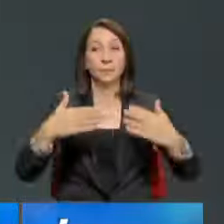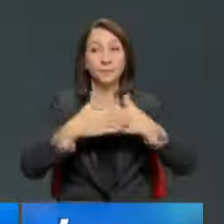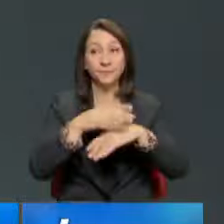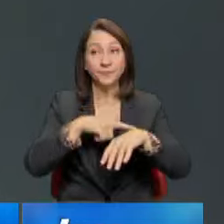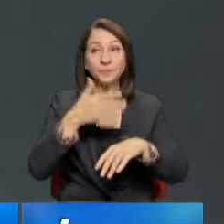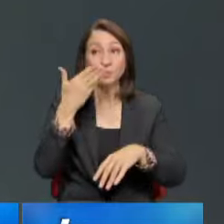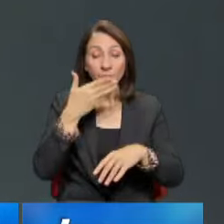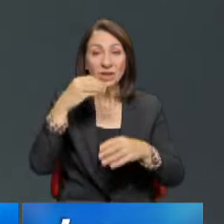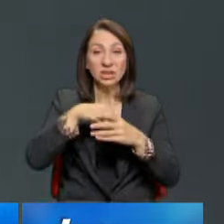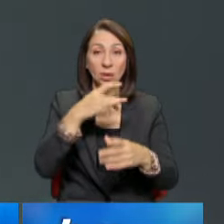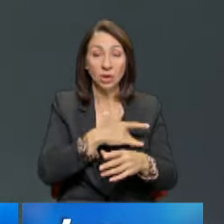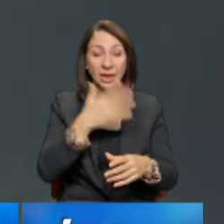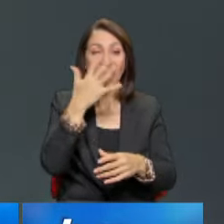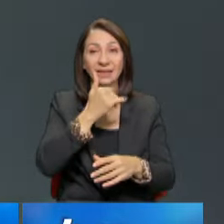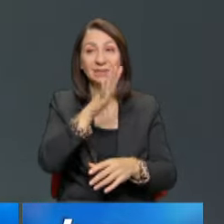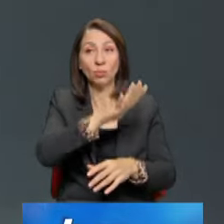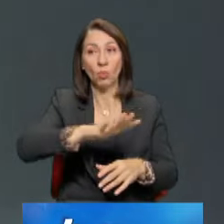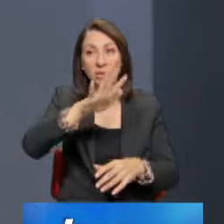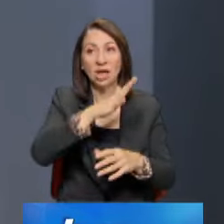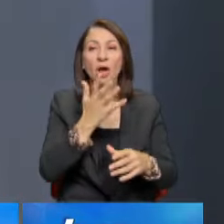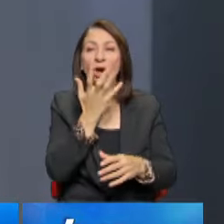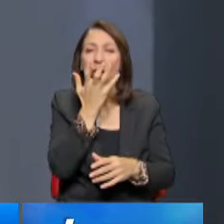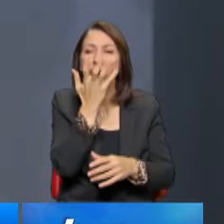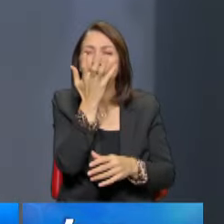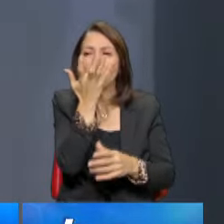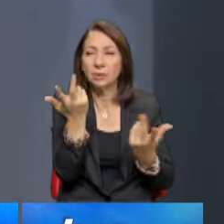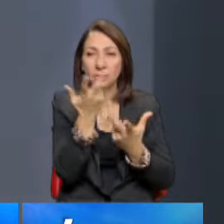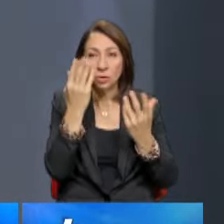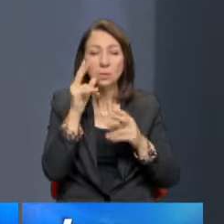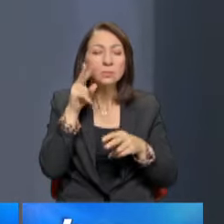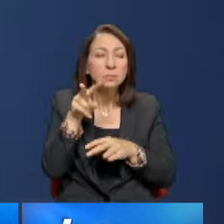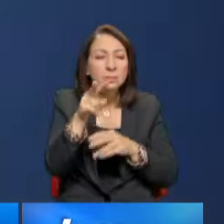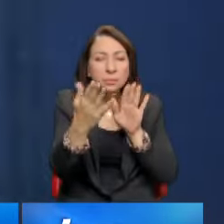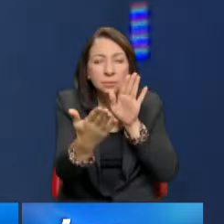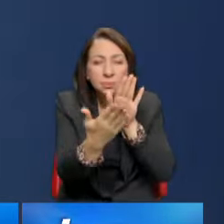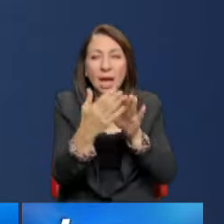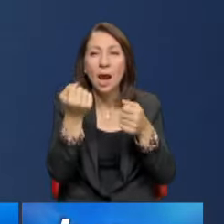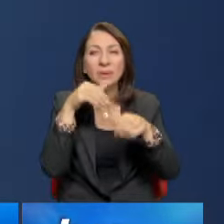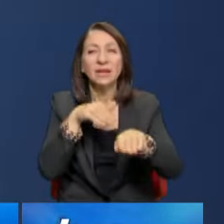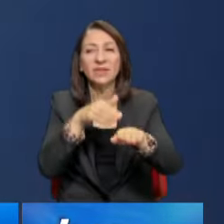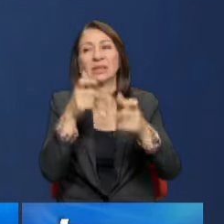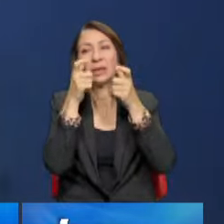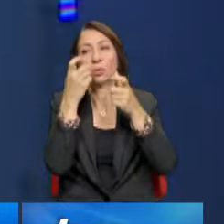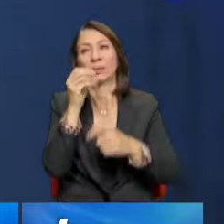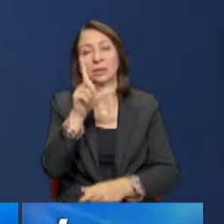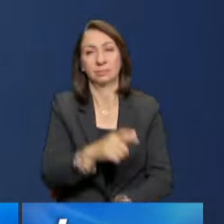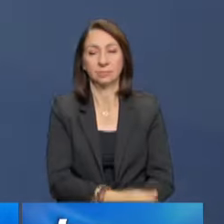Akşamüstü Marmara, İç Anadolu ve Karadeniz bölgesinde sis ve pus hakim olacak. Görüş açısı düşebilir. Trafikte dikkatli olunmalı.